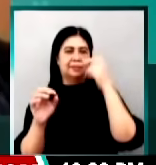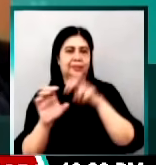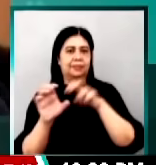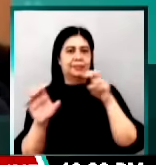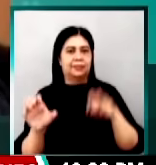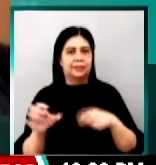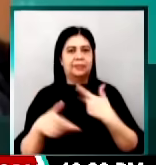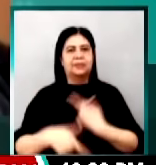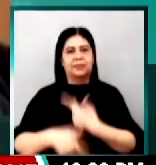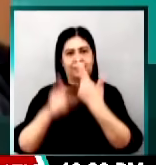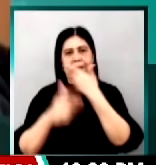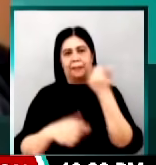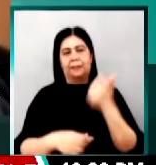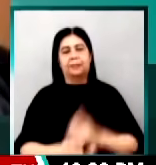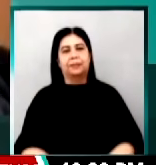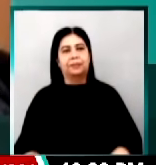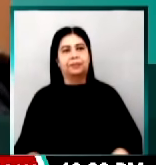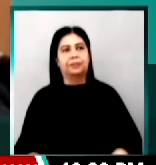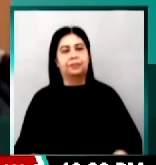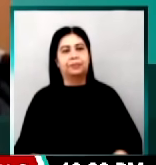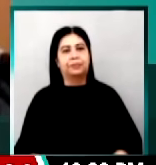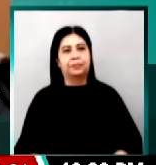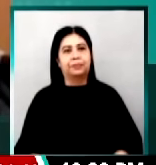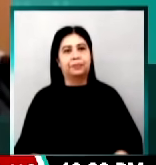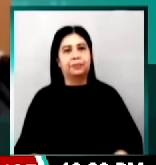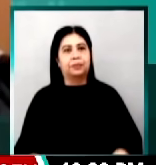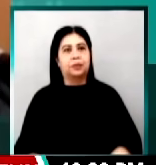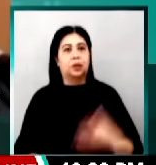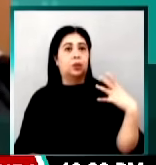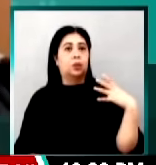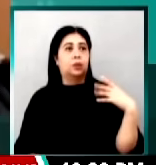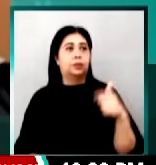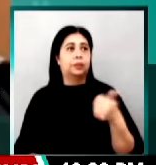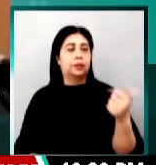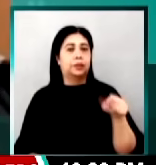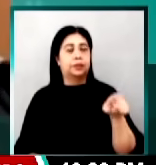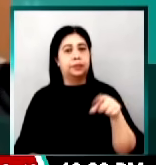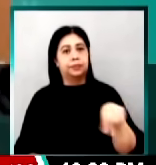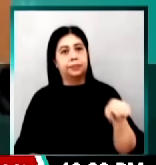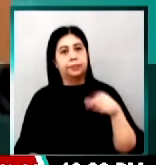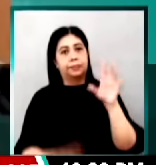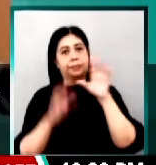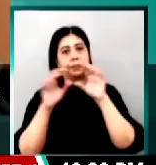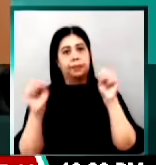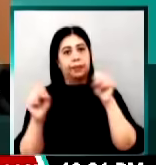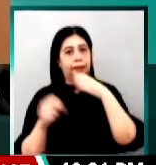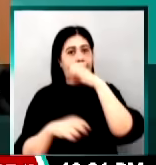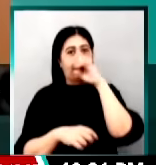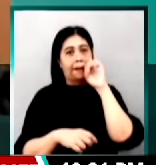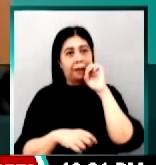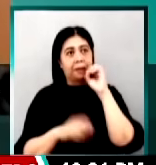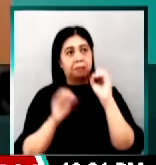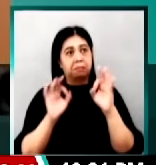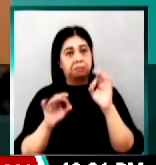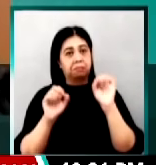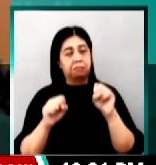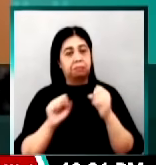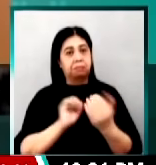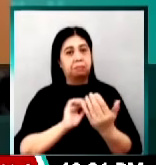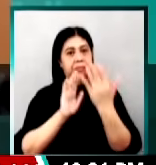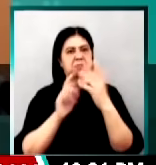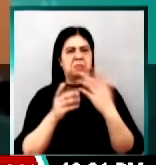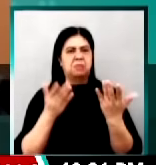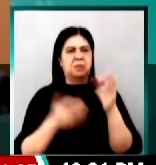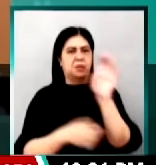lang. Inintay lang namin yung kay, ano, yung kay President Erap kung pero baka via Zoom na lang talaga yung